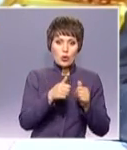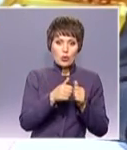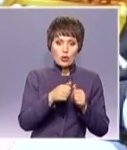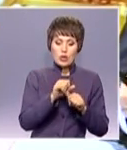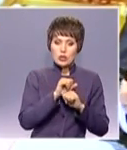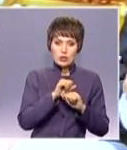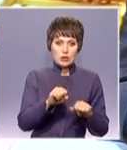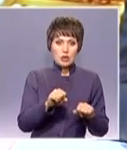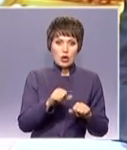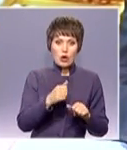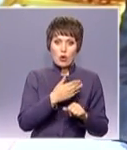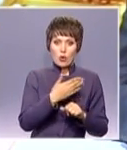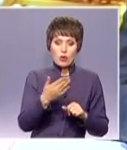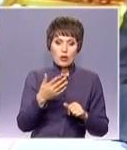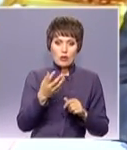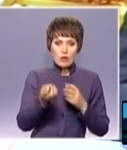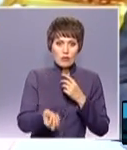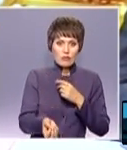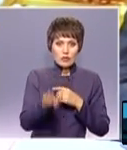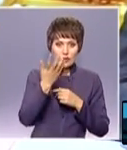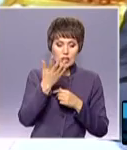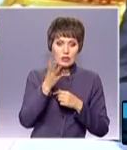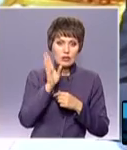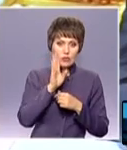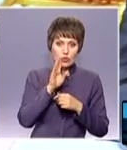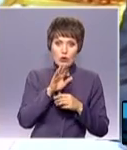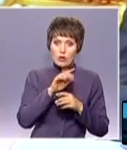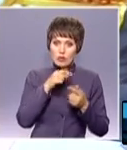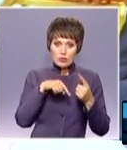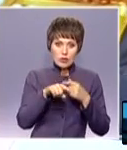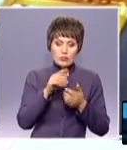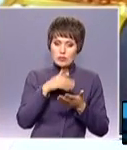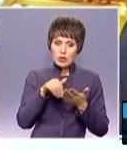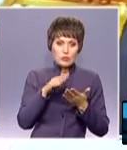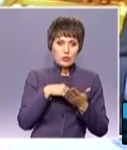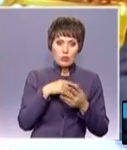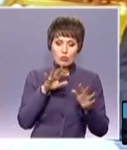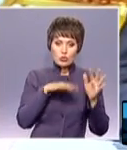болмайды. Анау жаңағы фонтанның ішінде вообще шомылуға болмайды. Ол